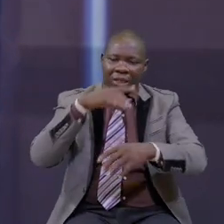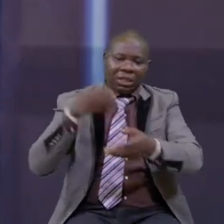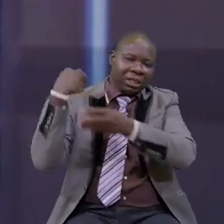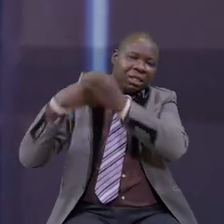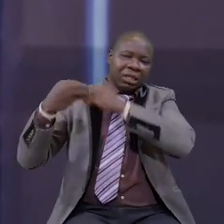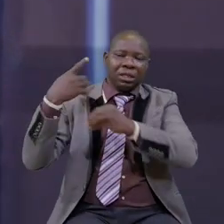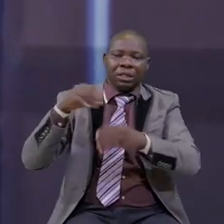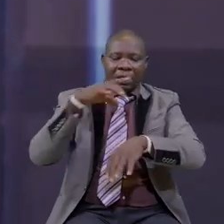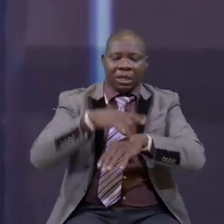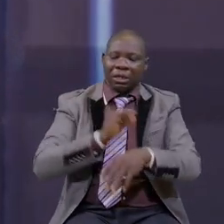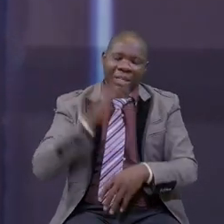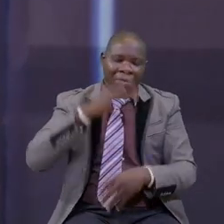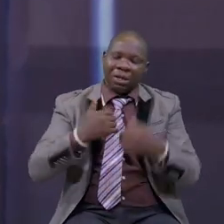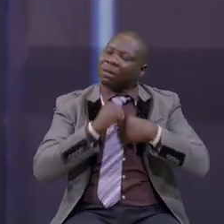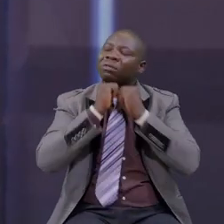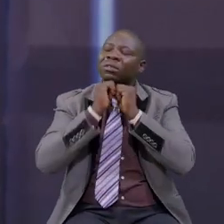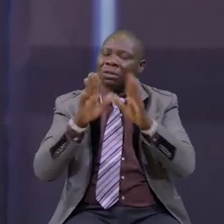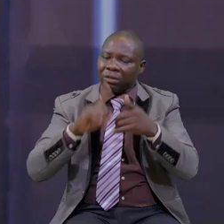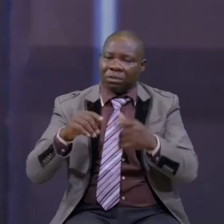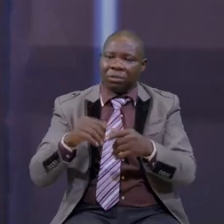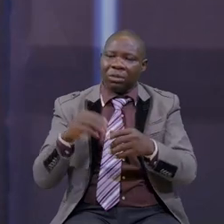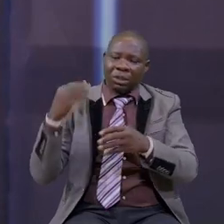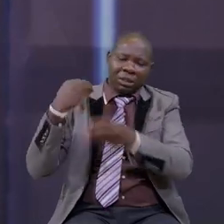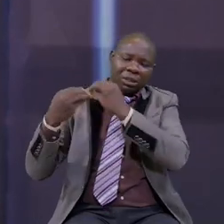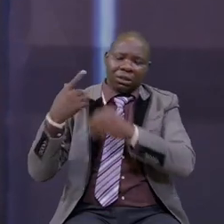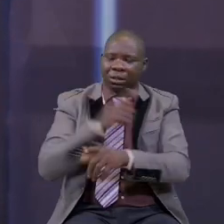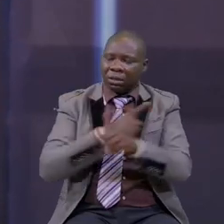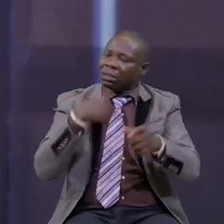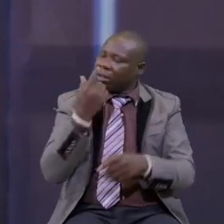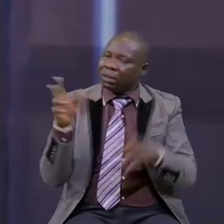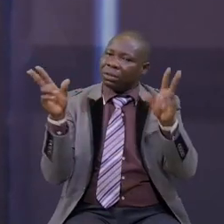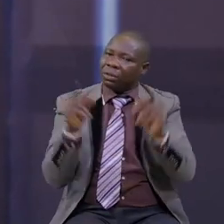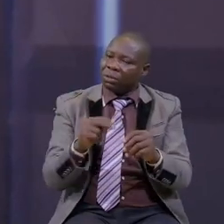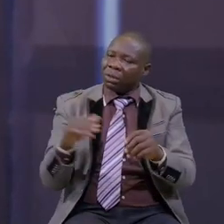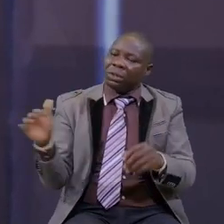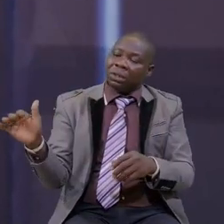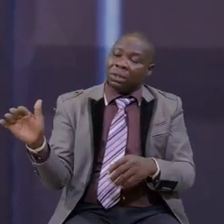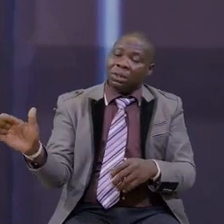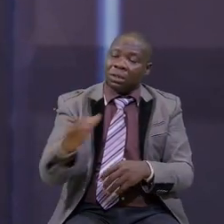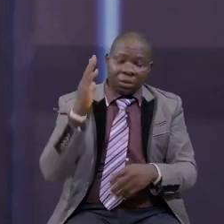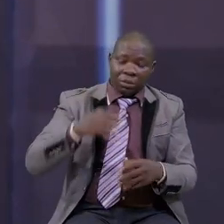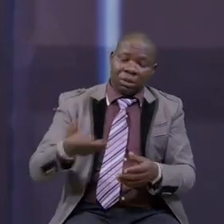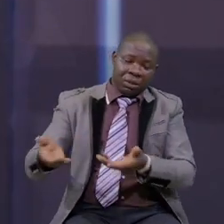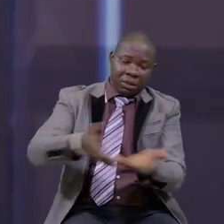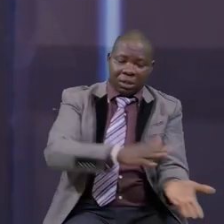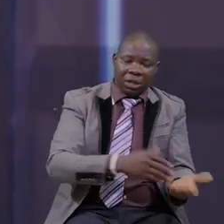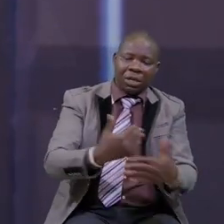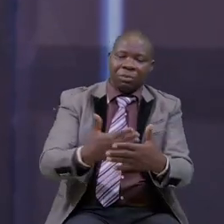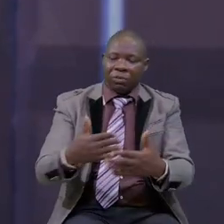n'avons rien à hériter. Le Seigneur dit non. Ils vont mourir avant d'hériter même